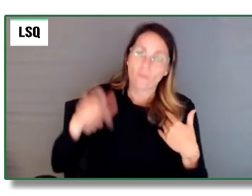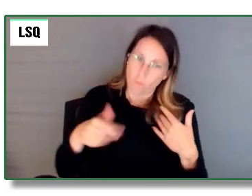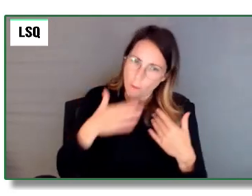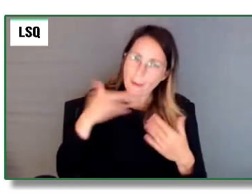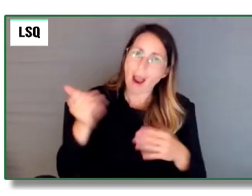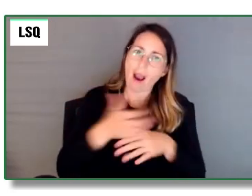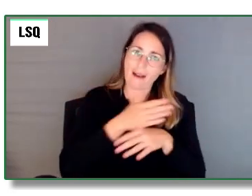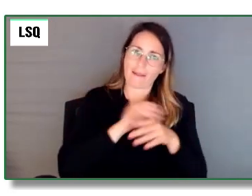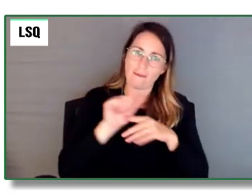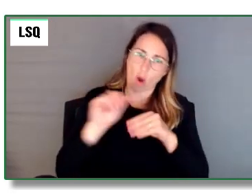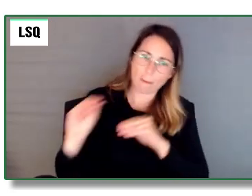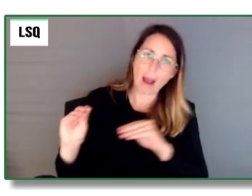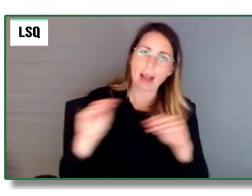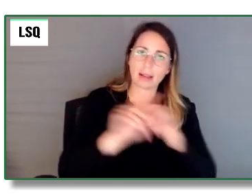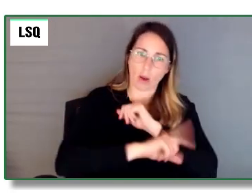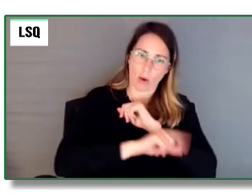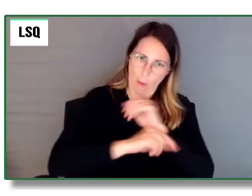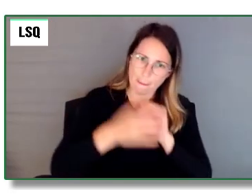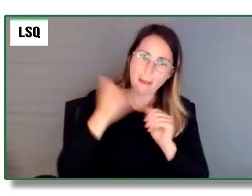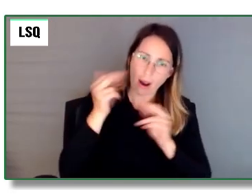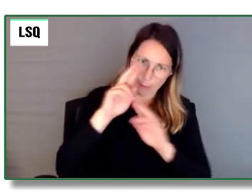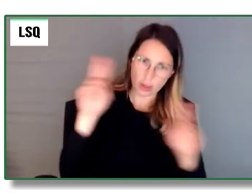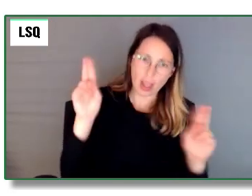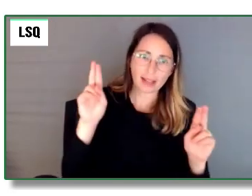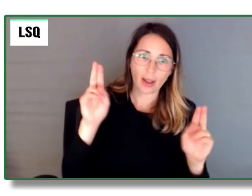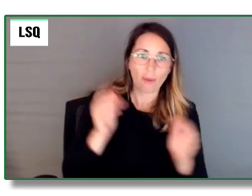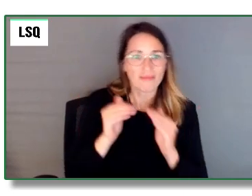meilleure éducation. Numéro 6,